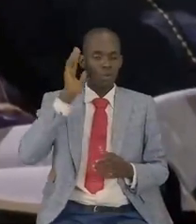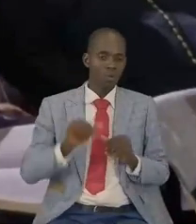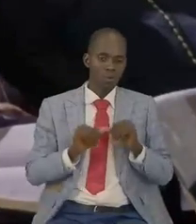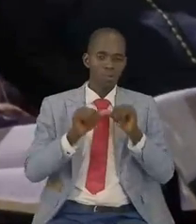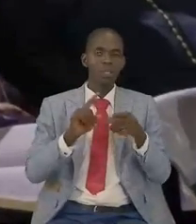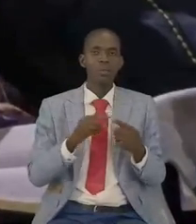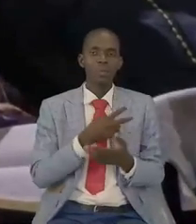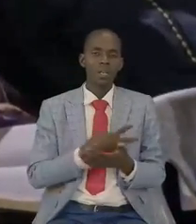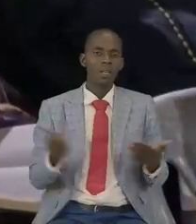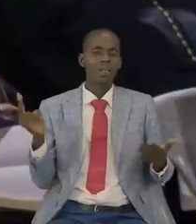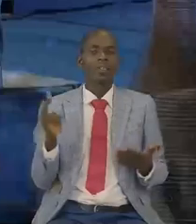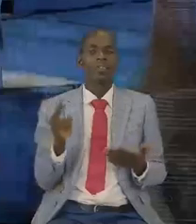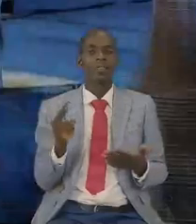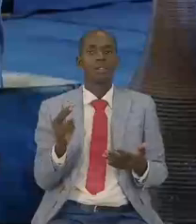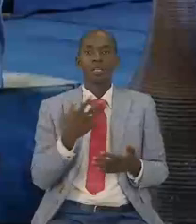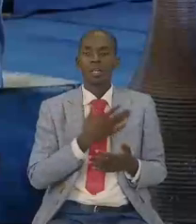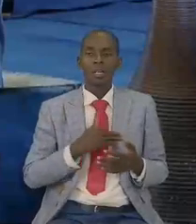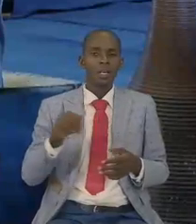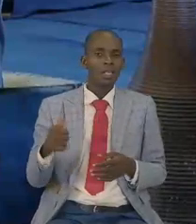Et il va continuer à échouer.